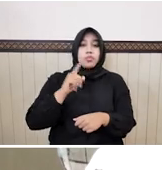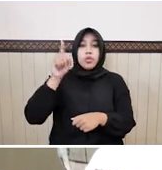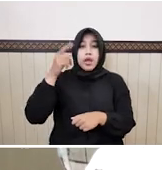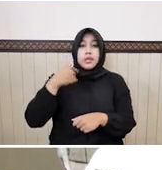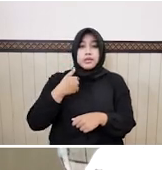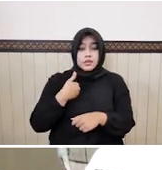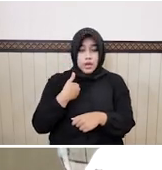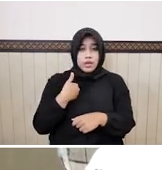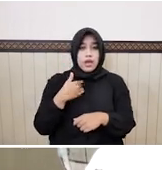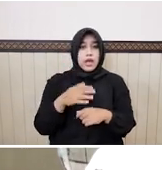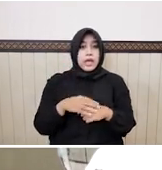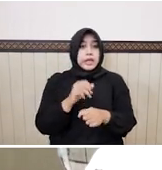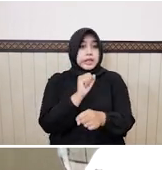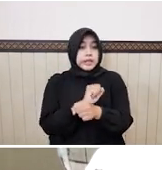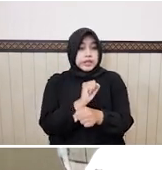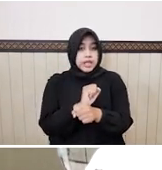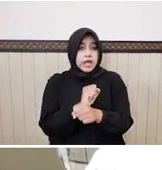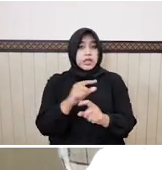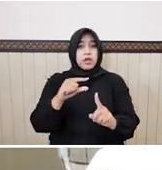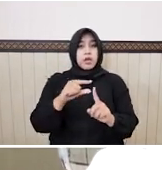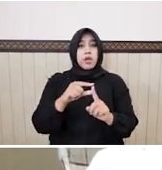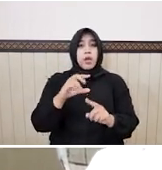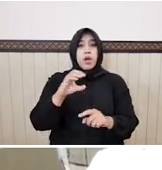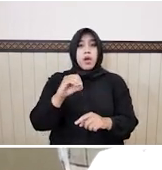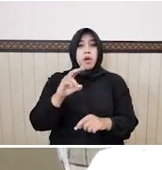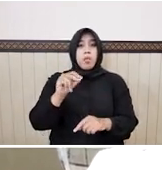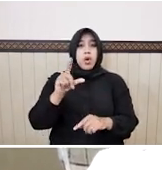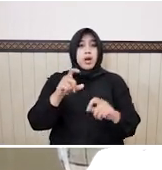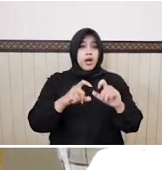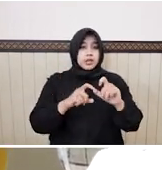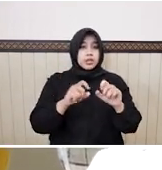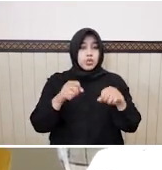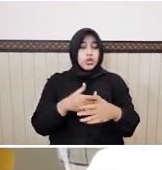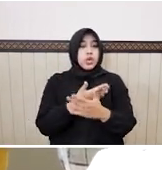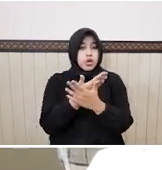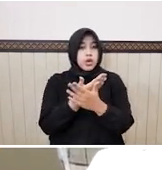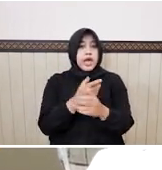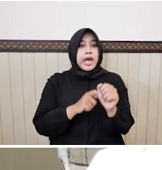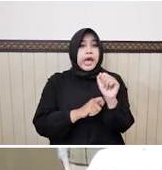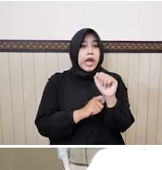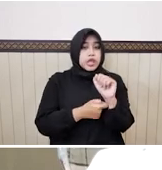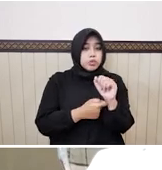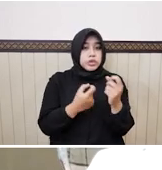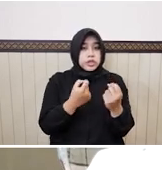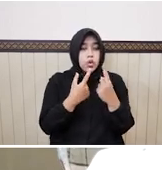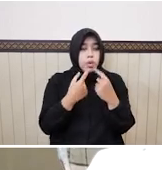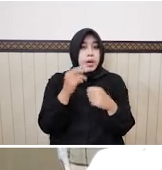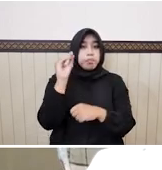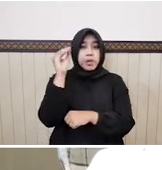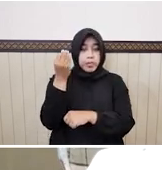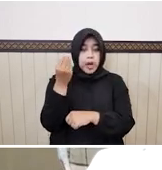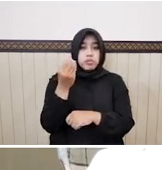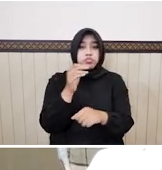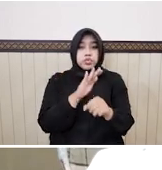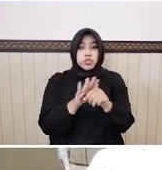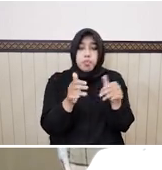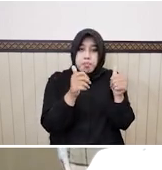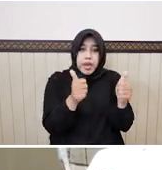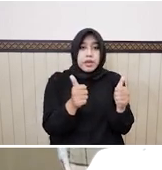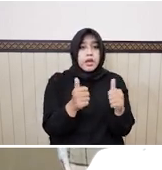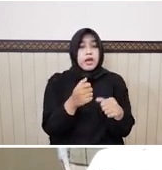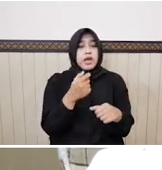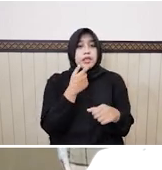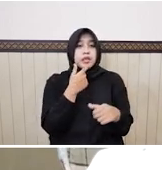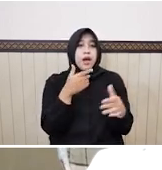berdinas di Polres Gunungkidul respon pimpinan sangat baik terkait hambatan ataupun